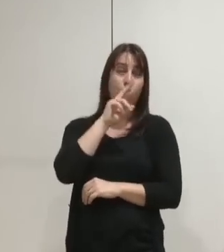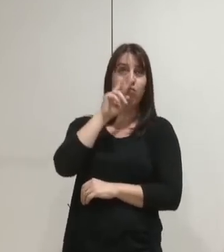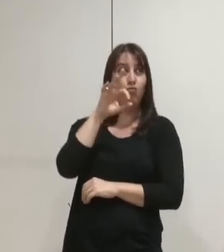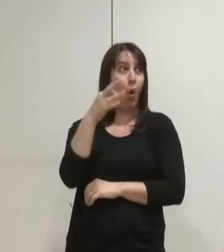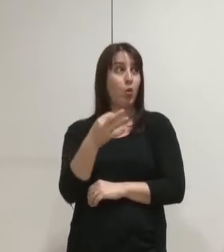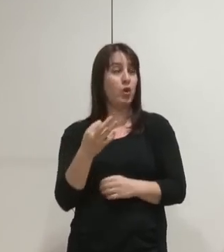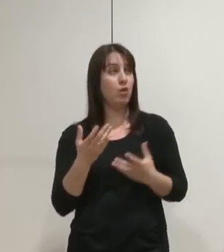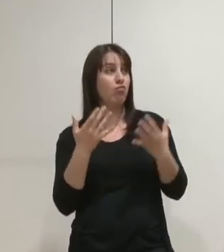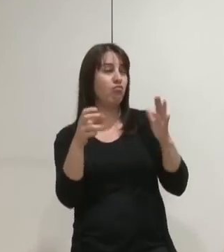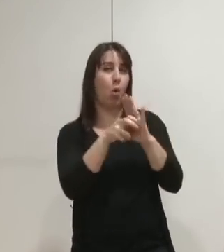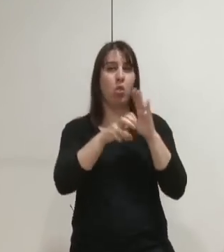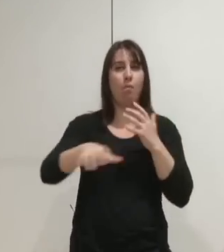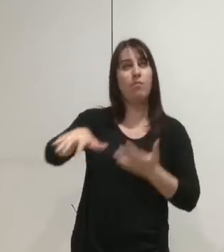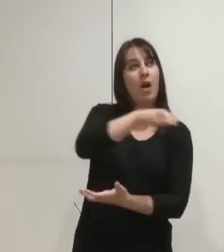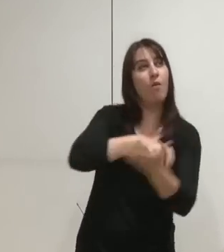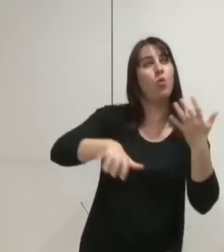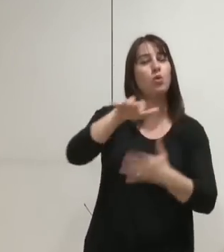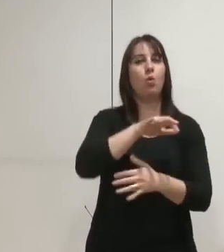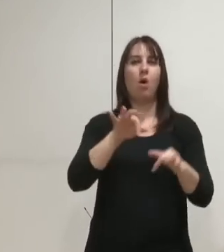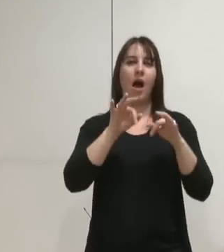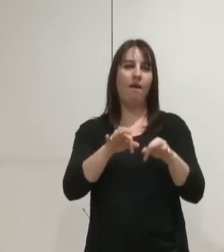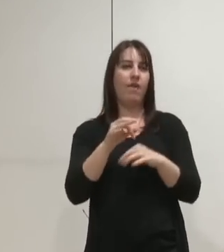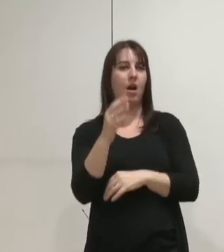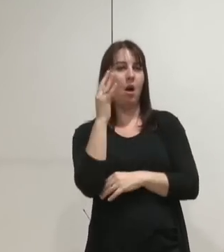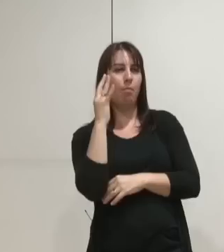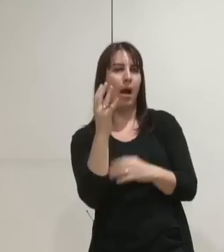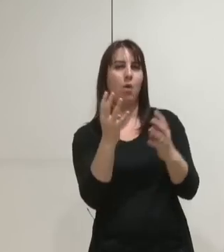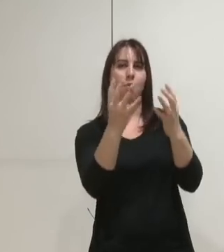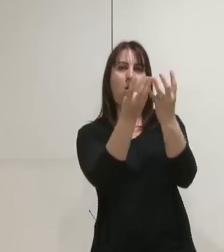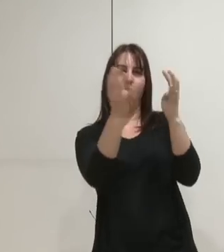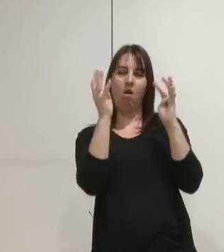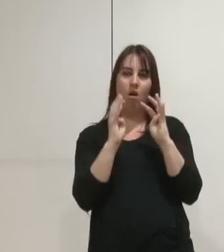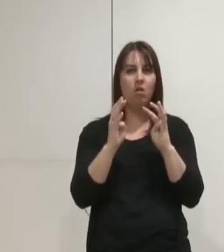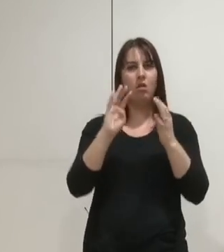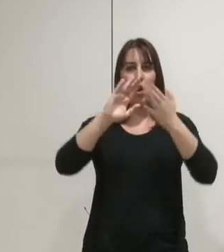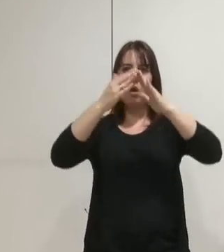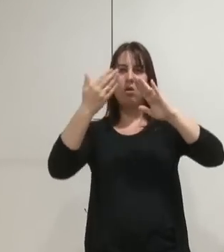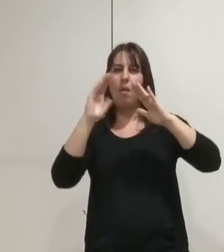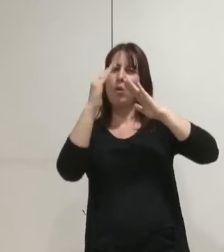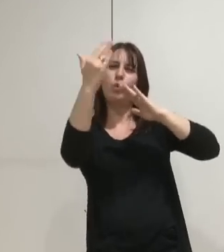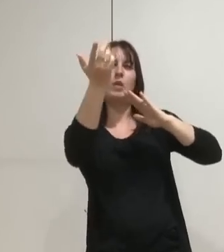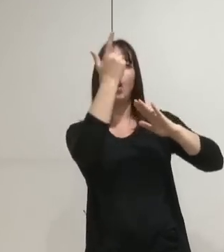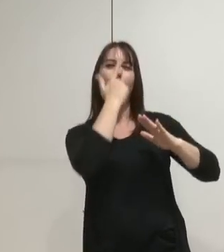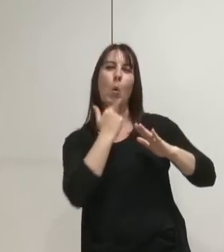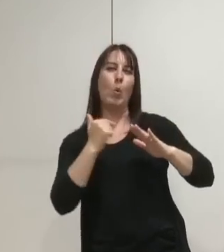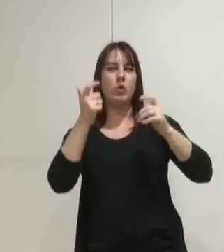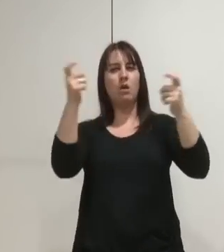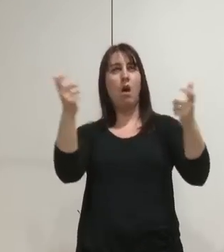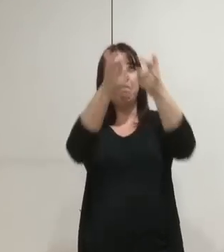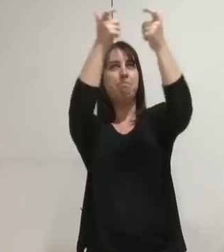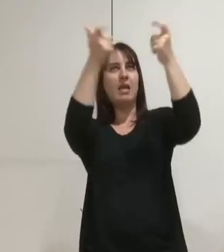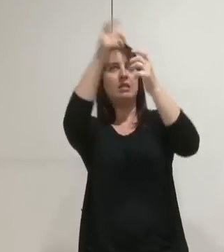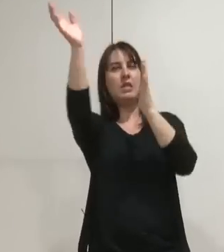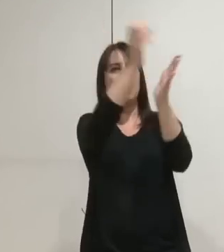révolutionnaire Grenoble et son si beau Parlement Grenoble et ses huil si rouges et si emblématique du haut de sa Bastille